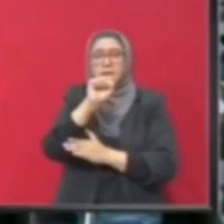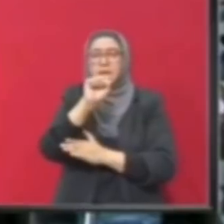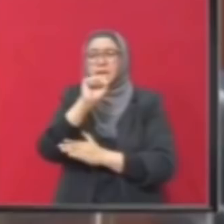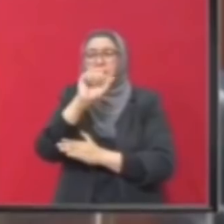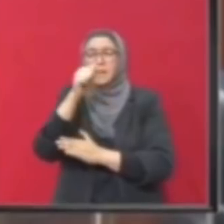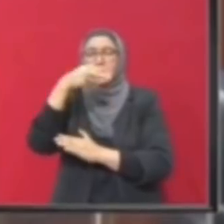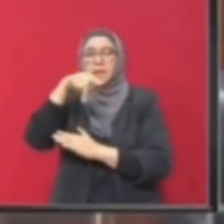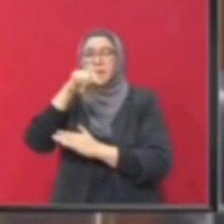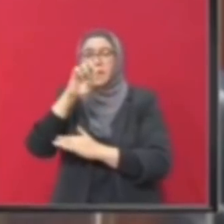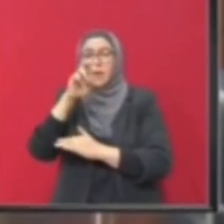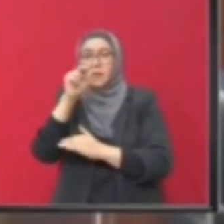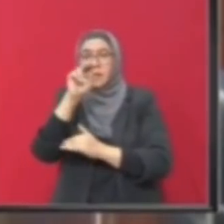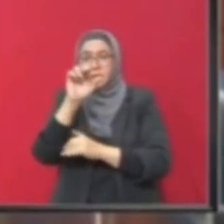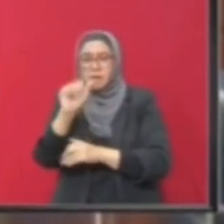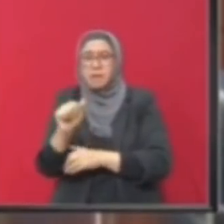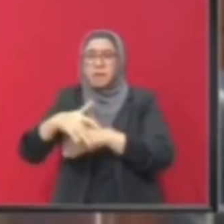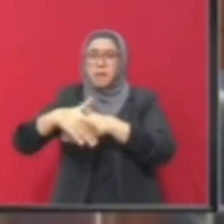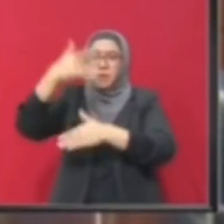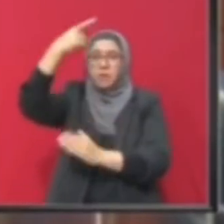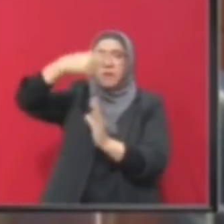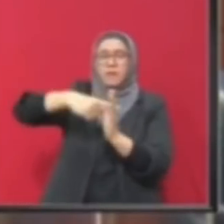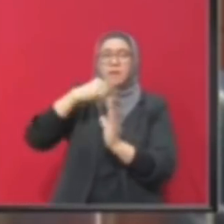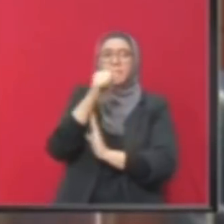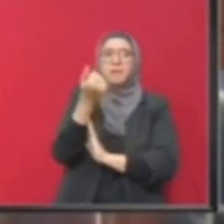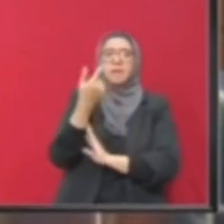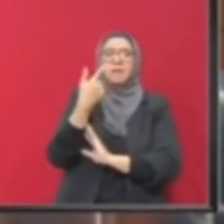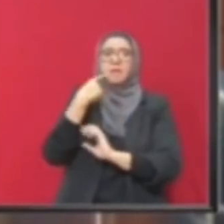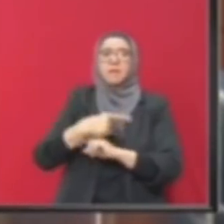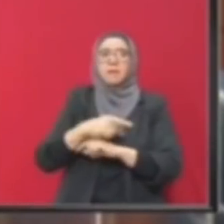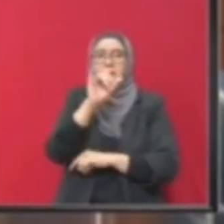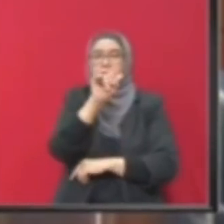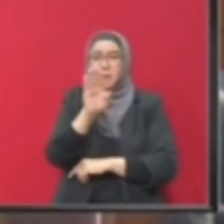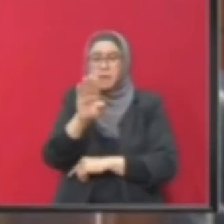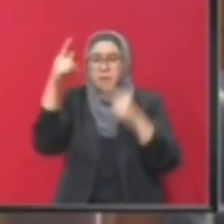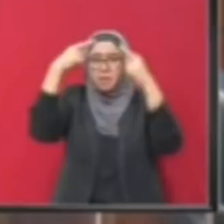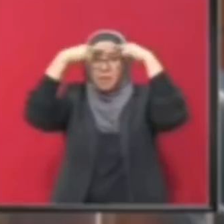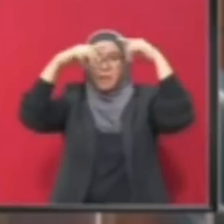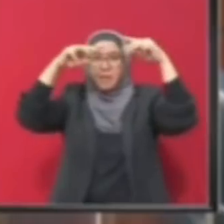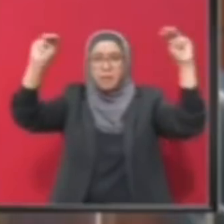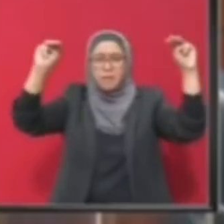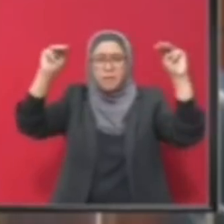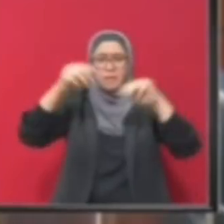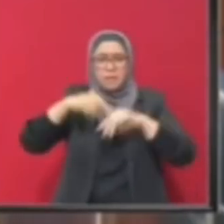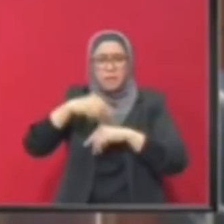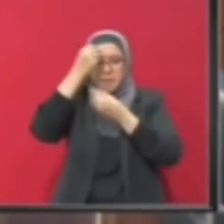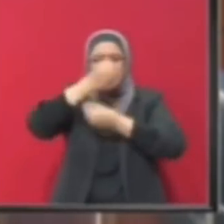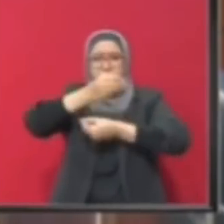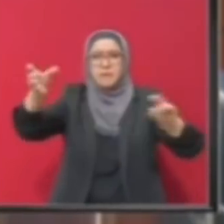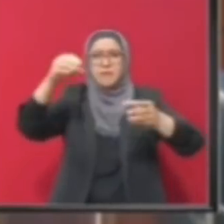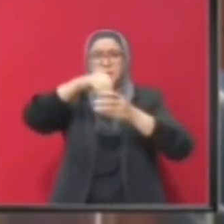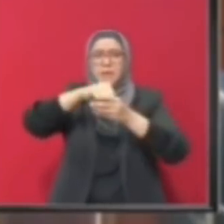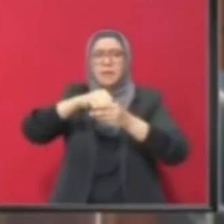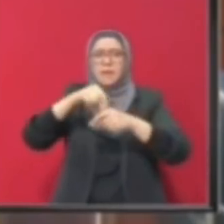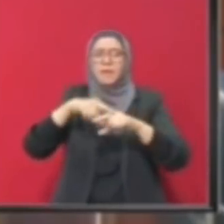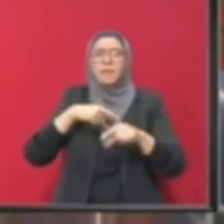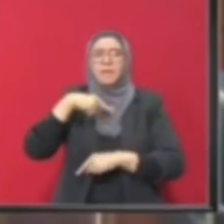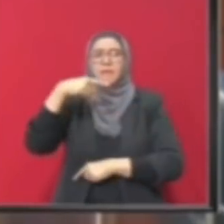Ya, tak apa. Awal Oktober yang berhormat Perdana Menteri telah berkata dalam sidang media beliau